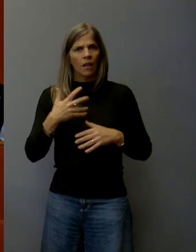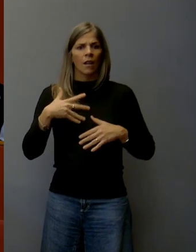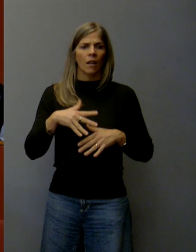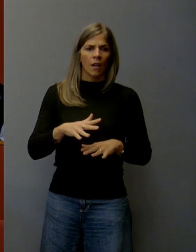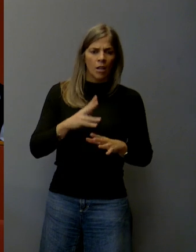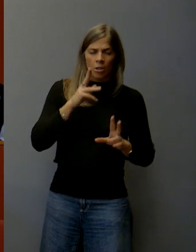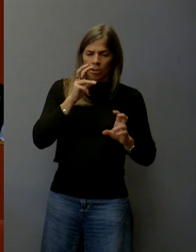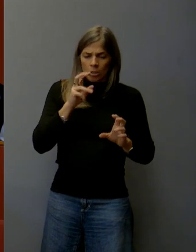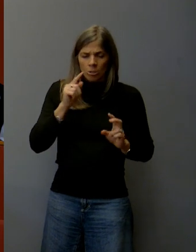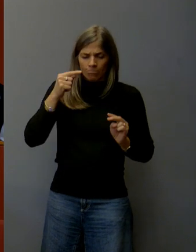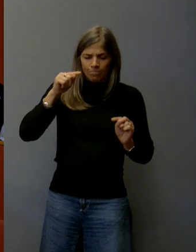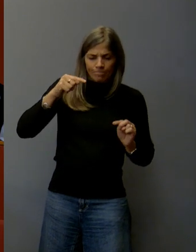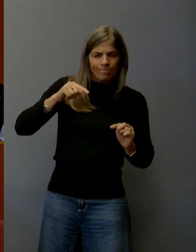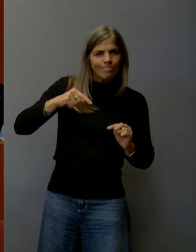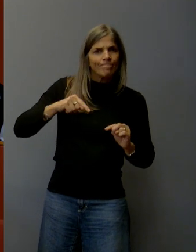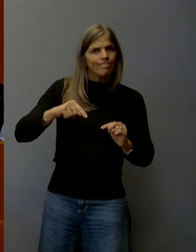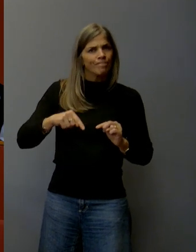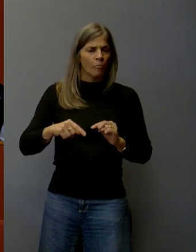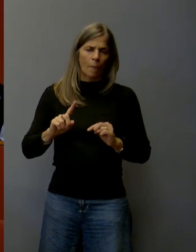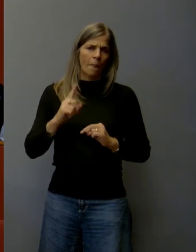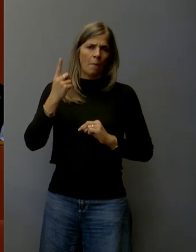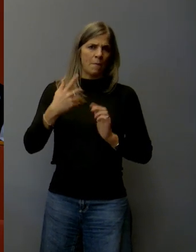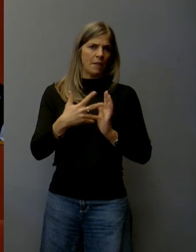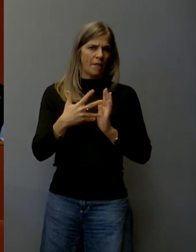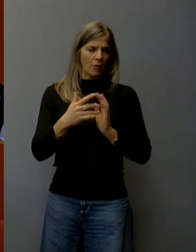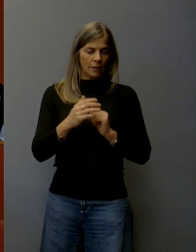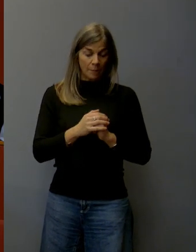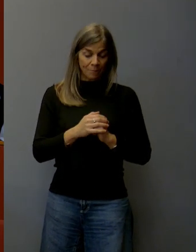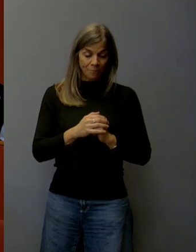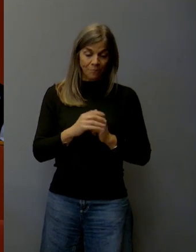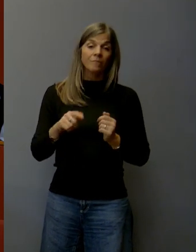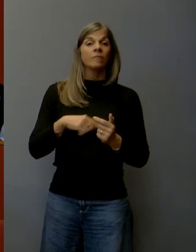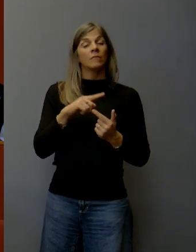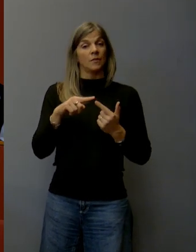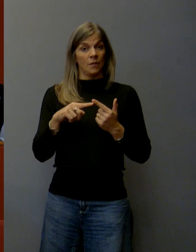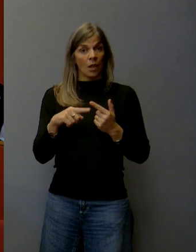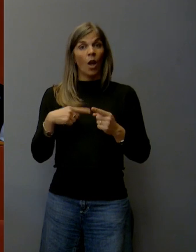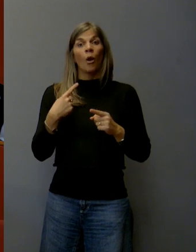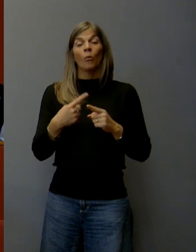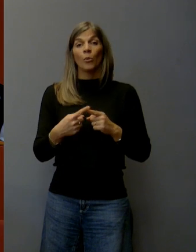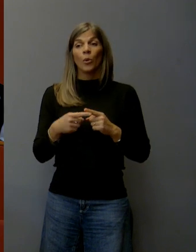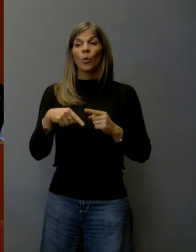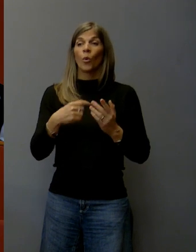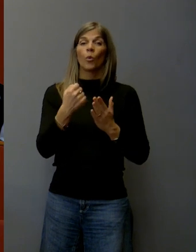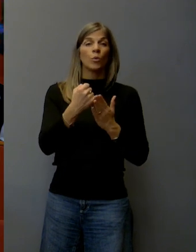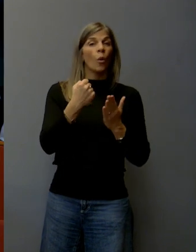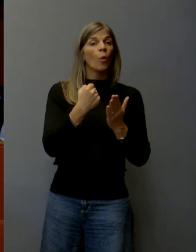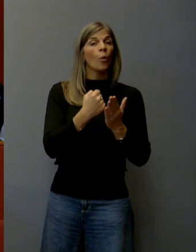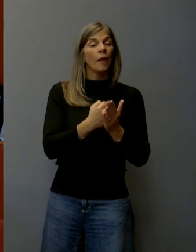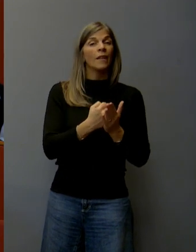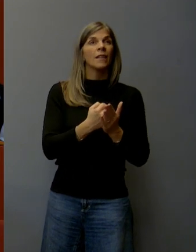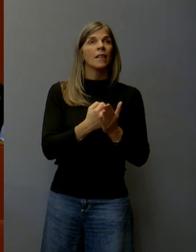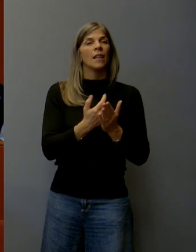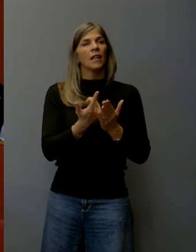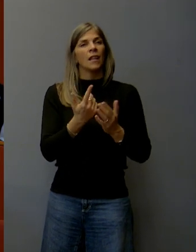entrare a fondo qui questa difficoltà questa volta è stata resa maggiore perché molto spesso i documenti sono arrivati